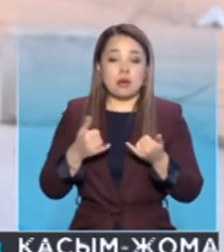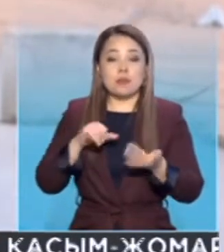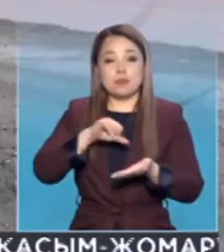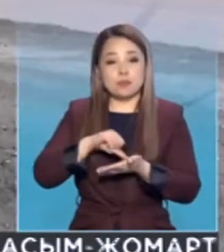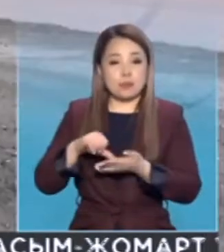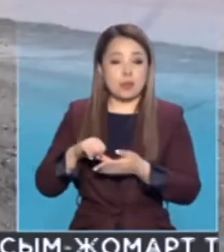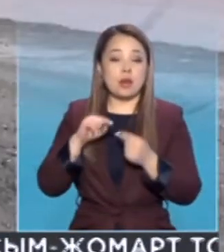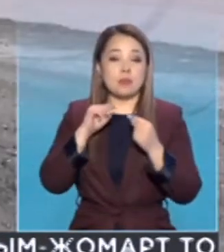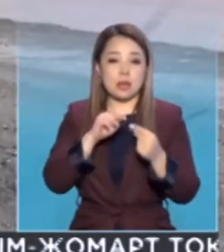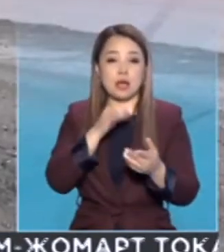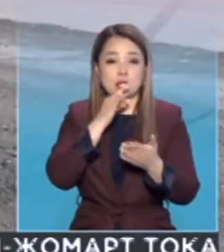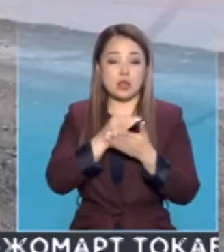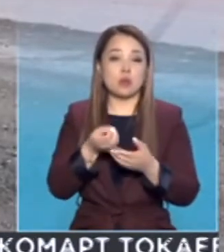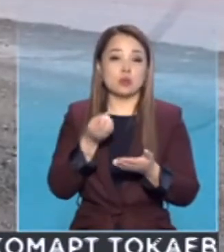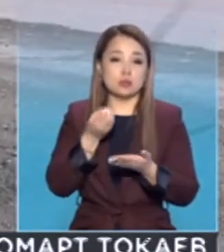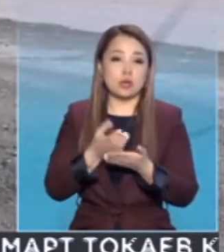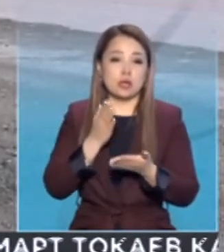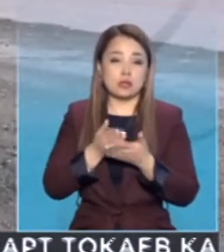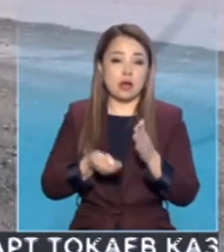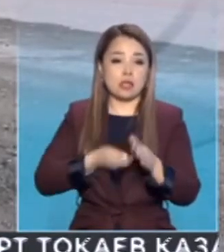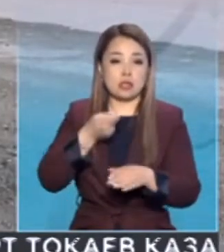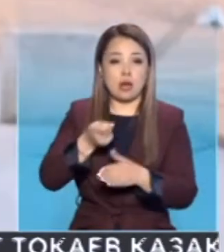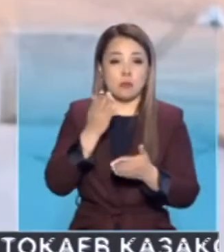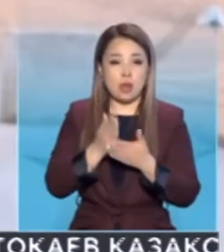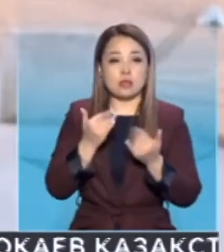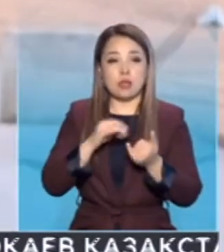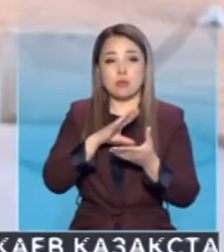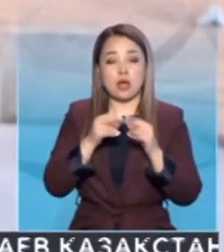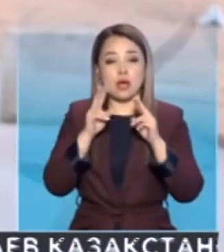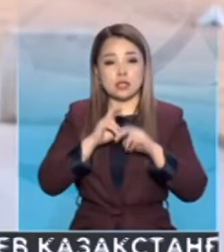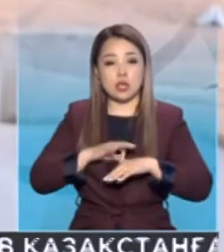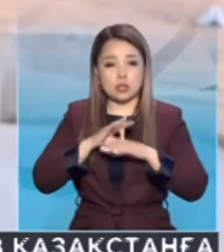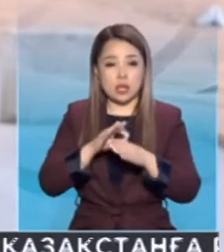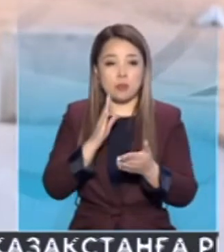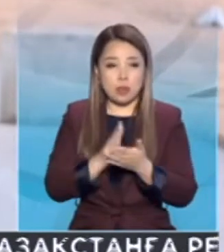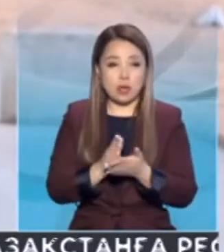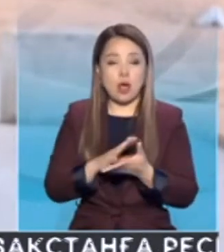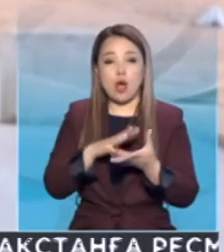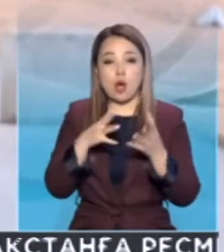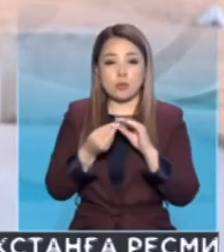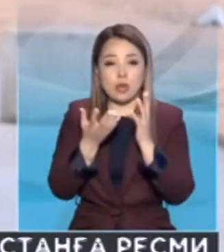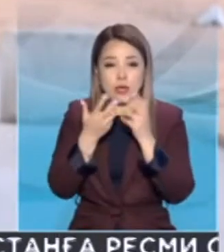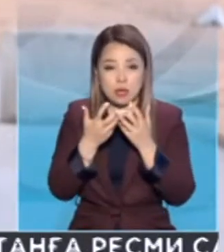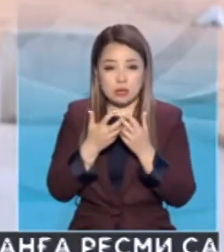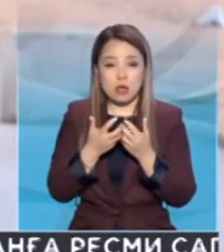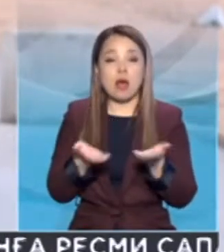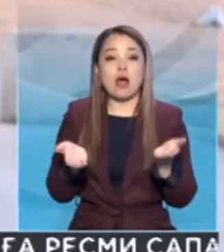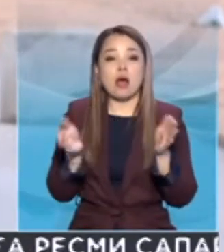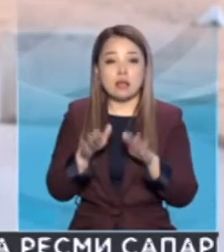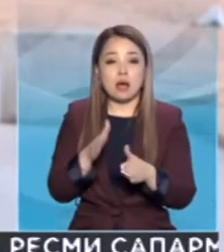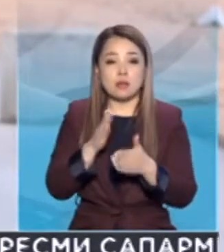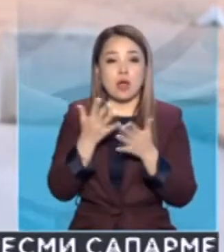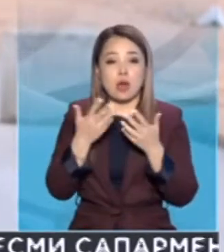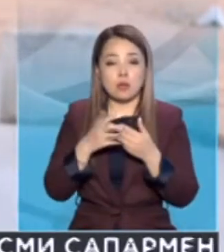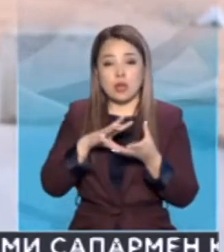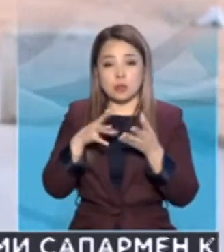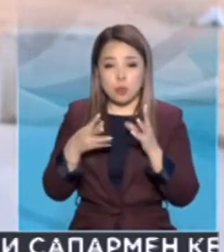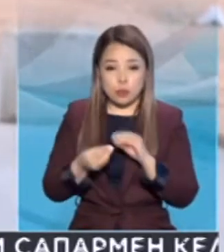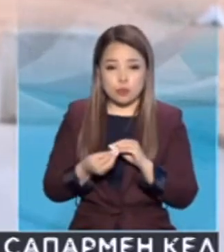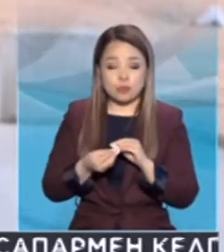претензия жасап, удорожаниеге подает. Он барын қазір қарастырып атырмыз, объемды бәрін санап, қалған объемды санап,